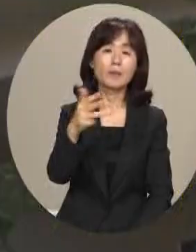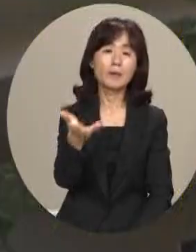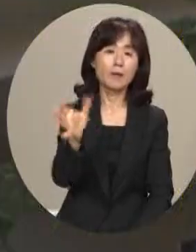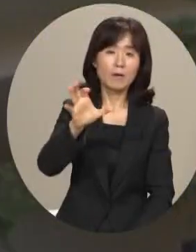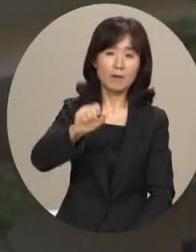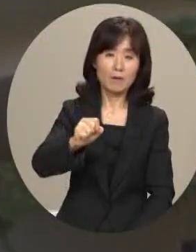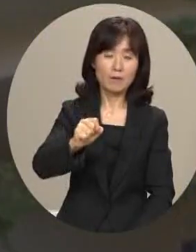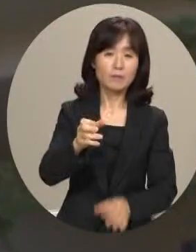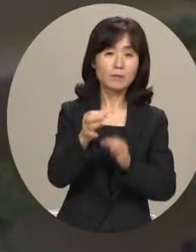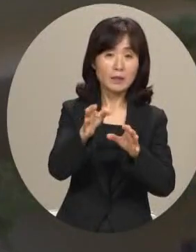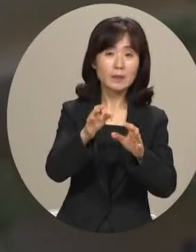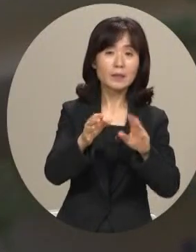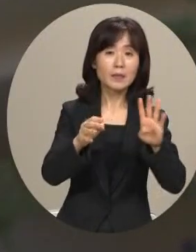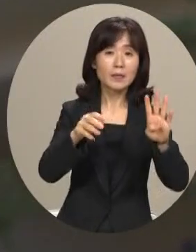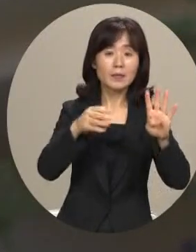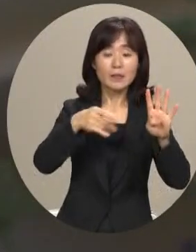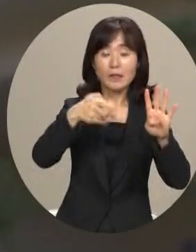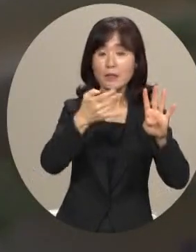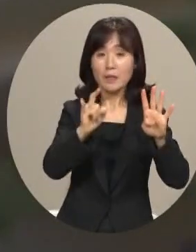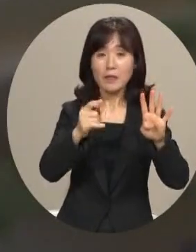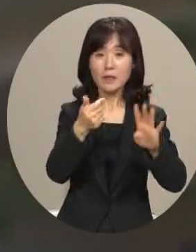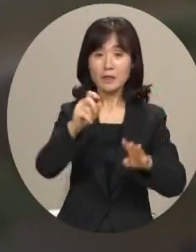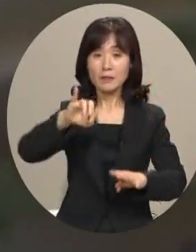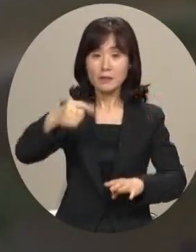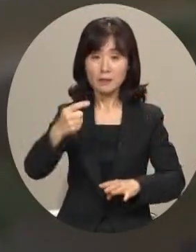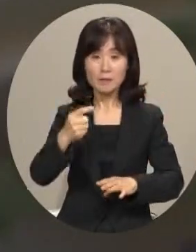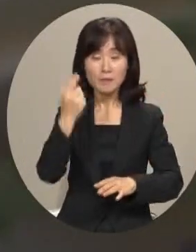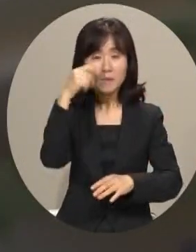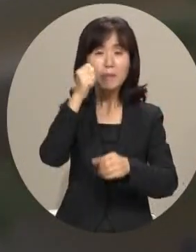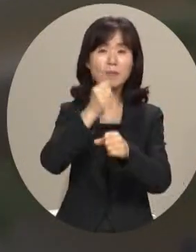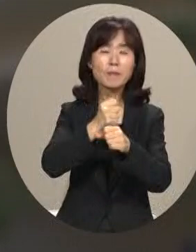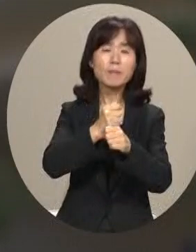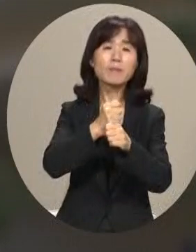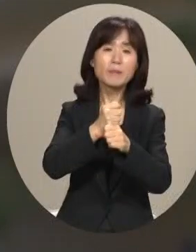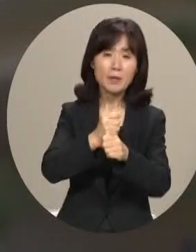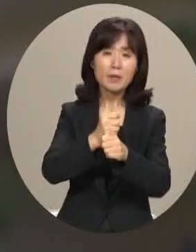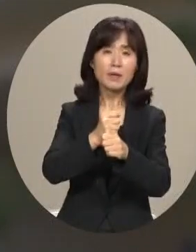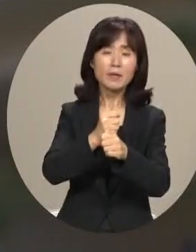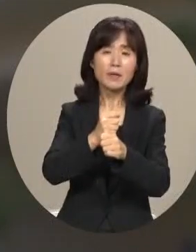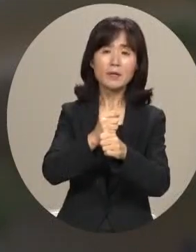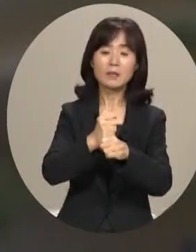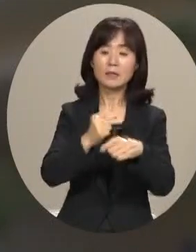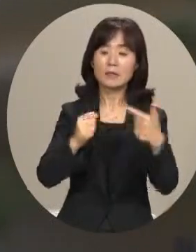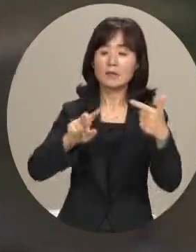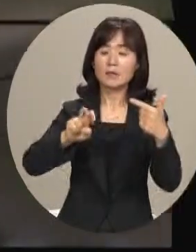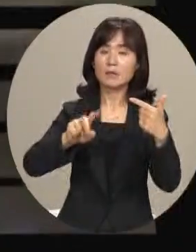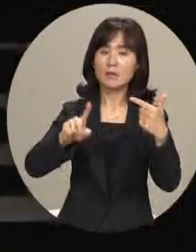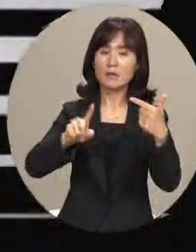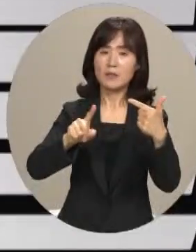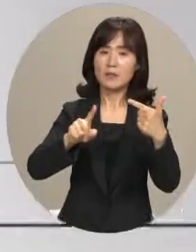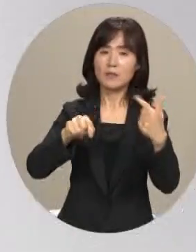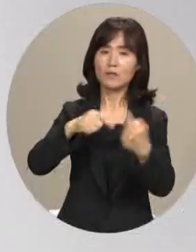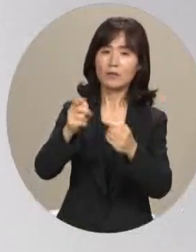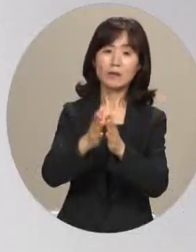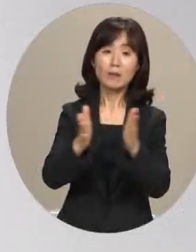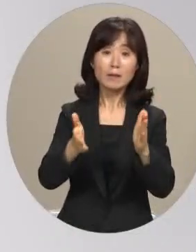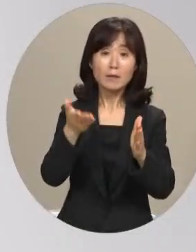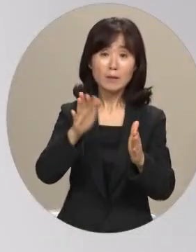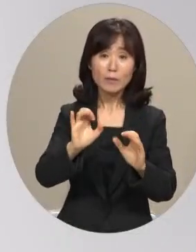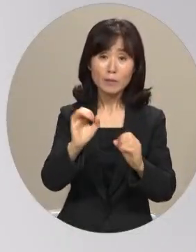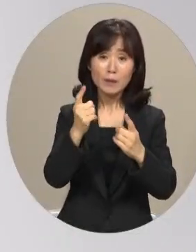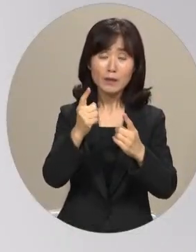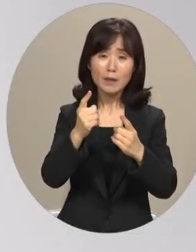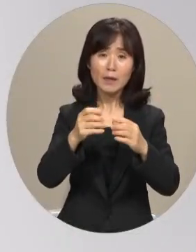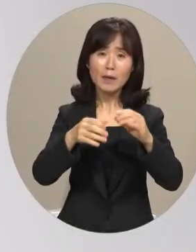들여 4세대 나이스를 개발하고 지난 21일 운영에 들어갔습니다 그런데 시작부터 오류가 난 겁니다 실제로